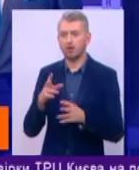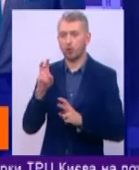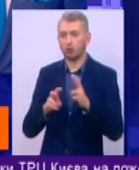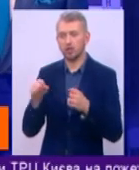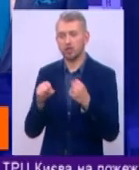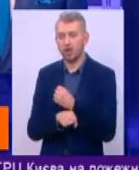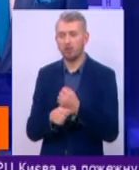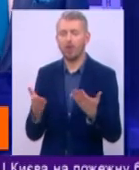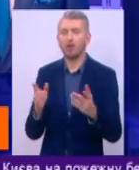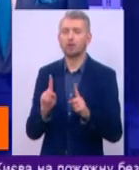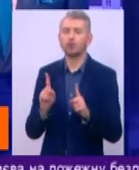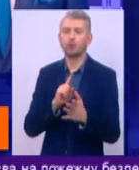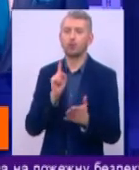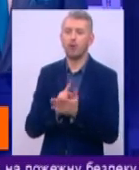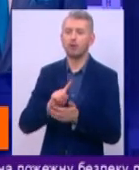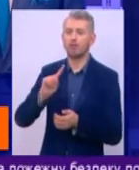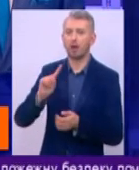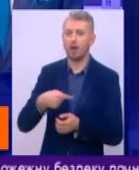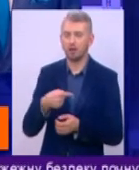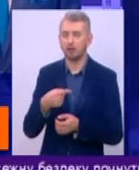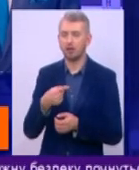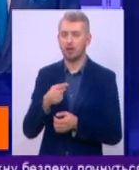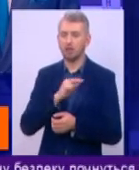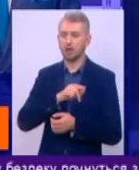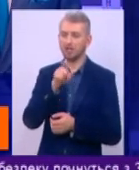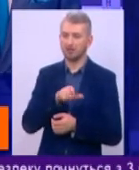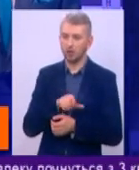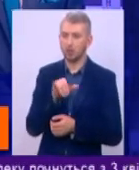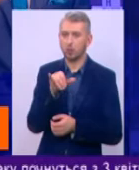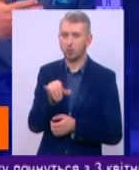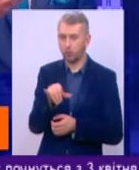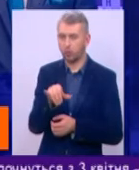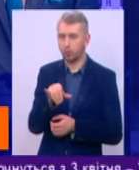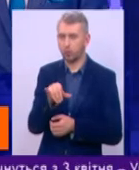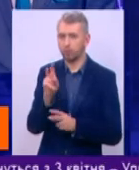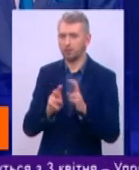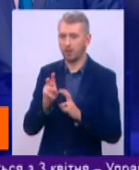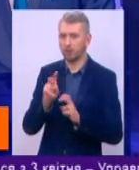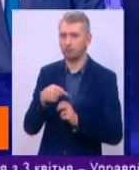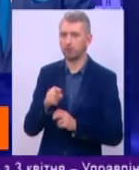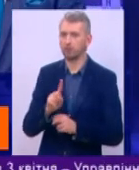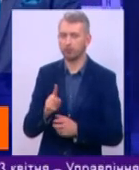травма, що має вимагати безпосередньо працівник у підприємства?